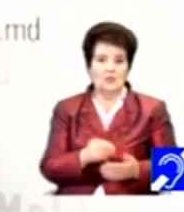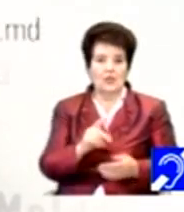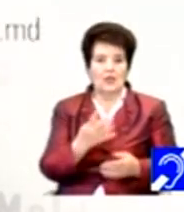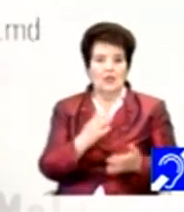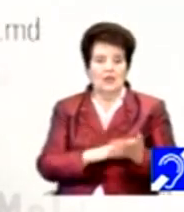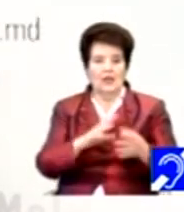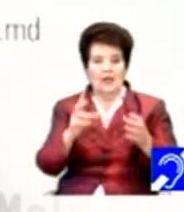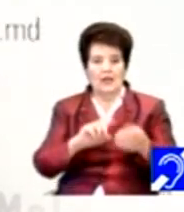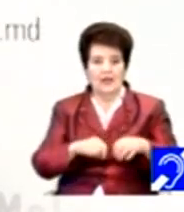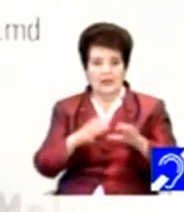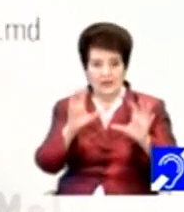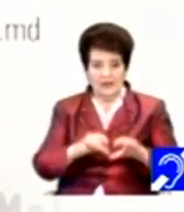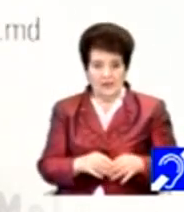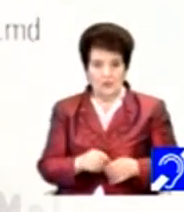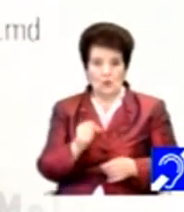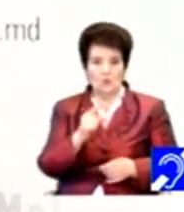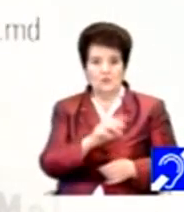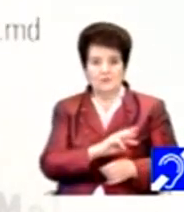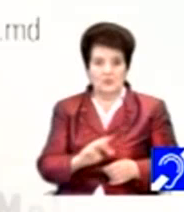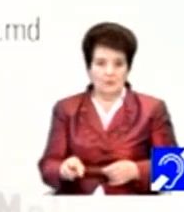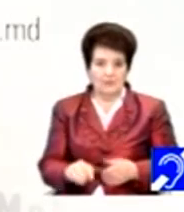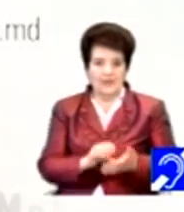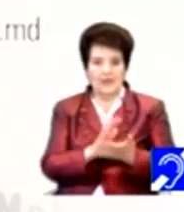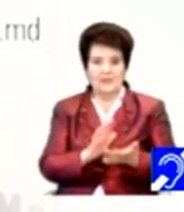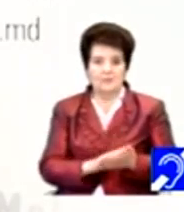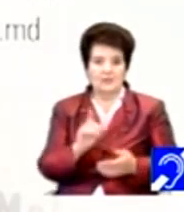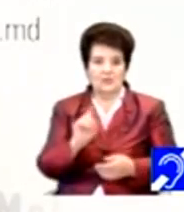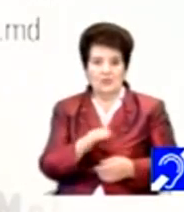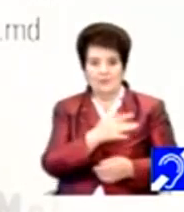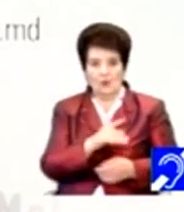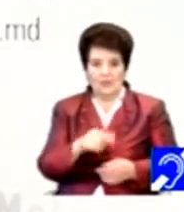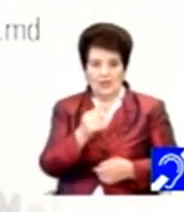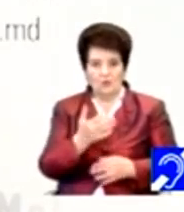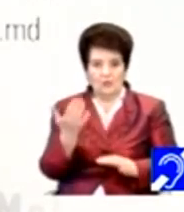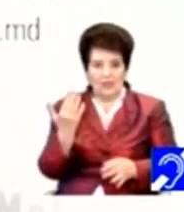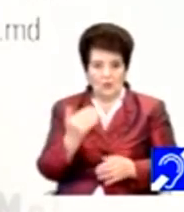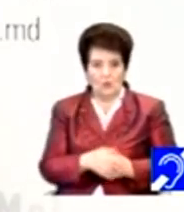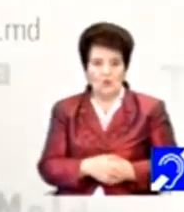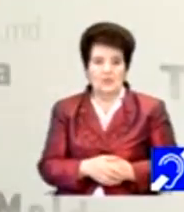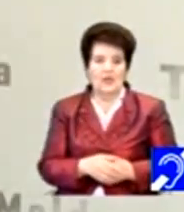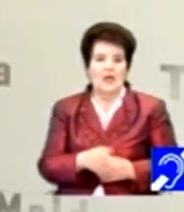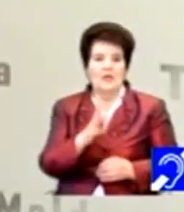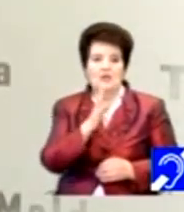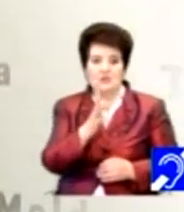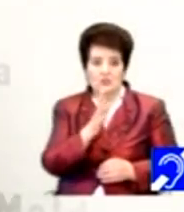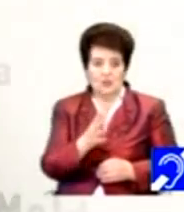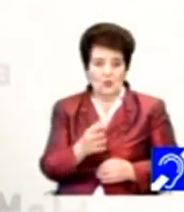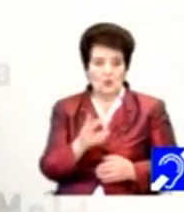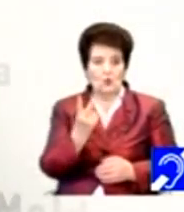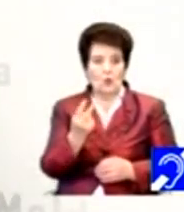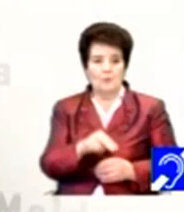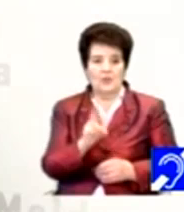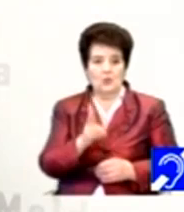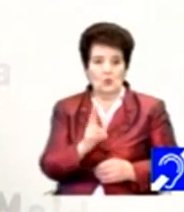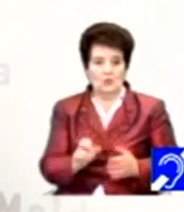încălcări ale legii, comparativ cu peste 11.000 înregistrate în aceeași perioadă anului trecut. În cele 5 luni ale anului 2020, în